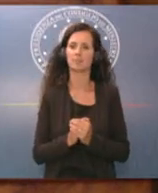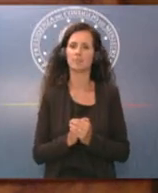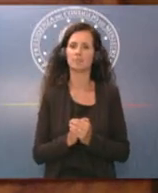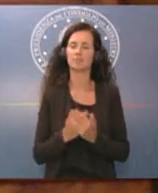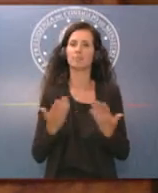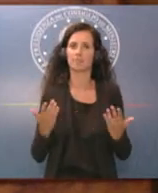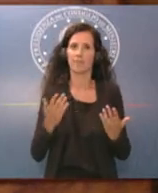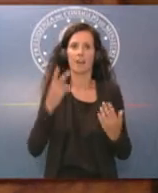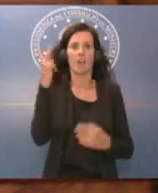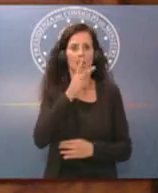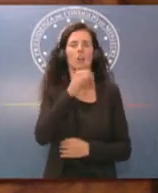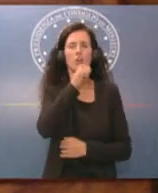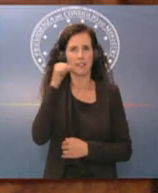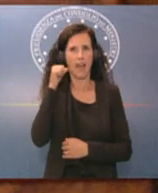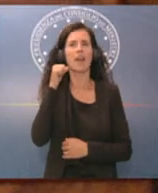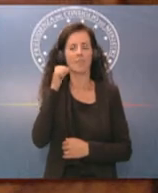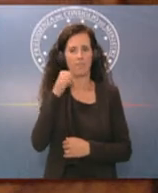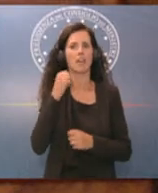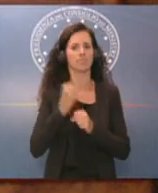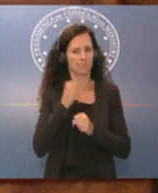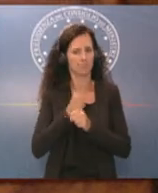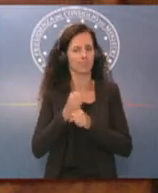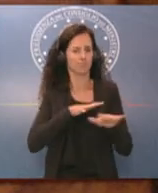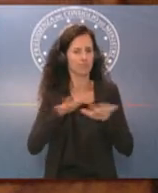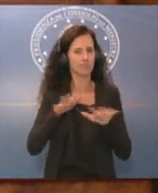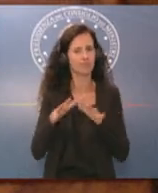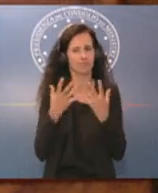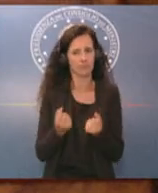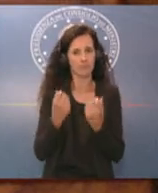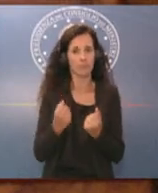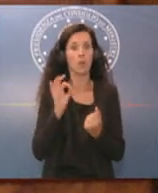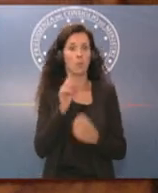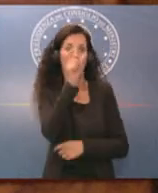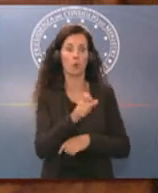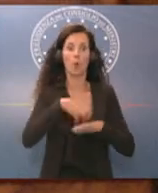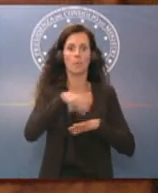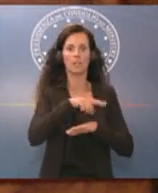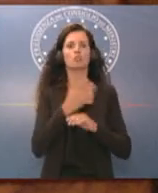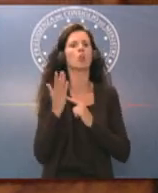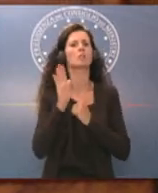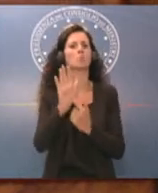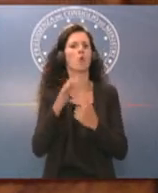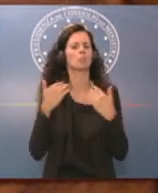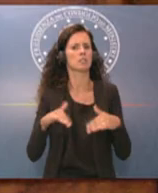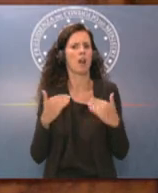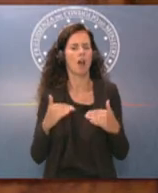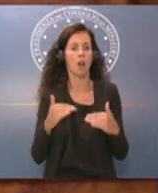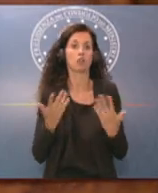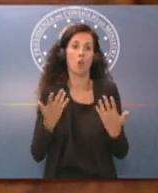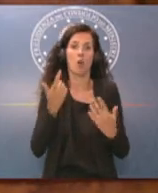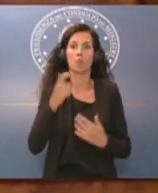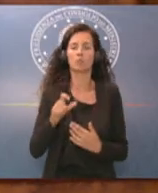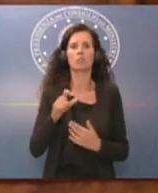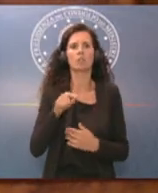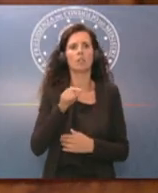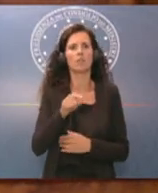occorre darsi da fare, e il ministro l'ha dimostrato anche su un tema come questo, che parrebbe magari una